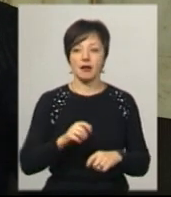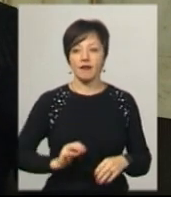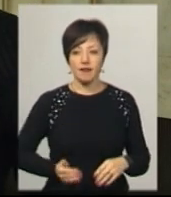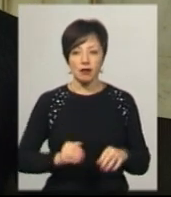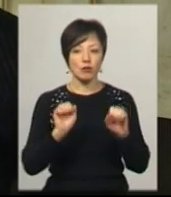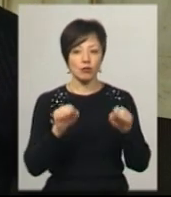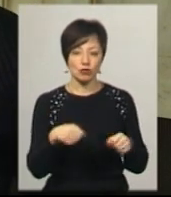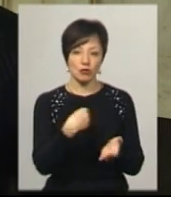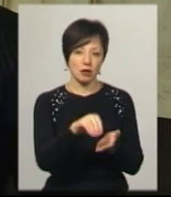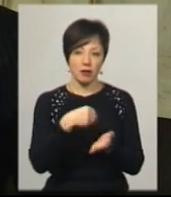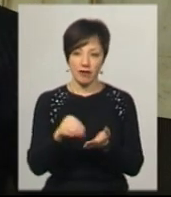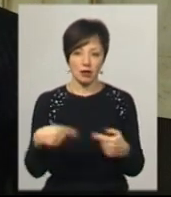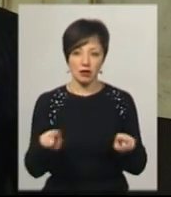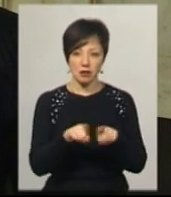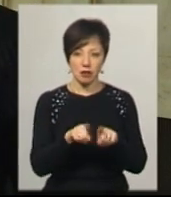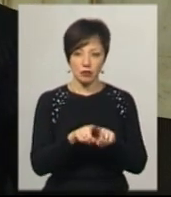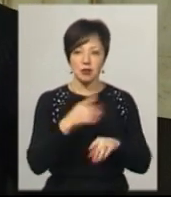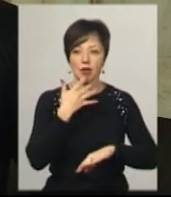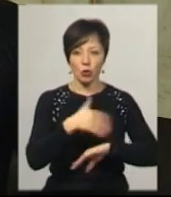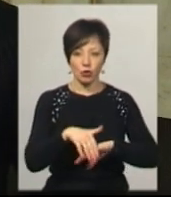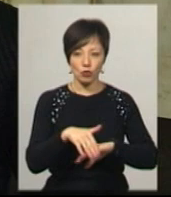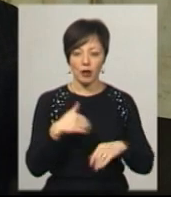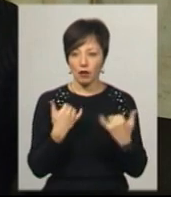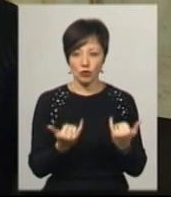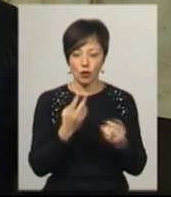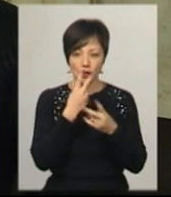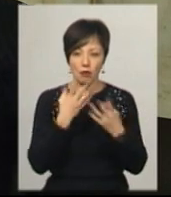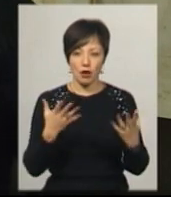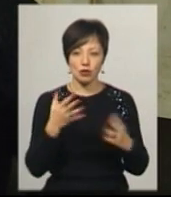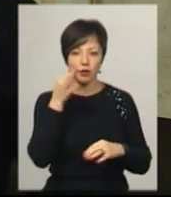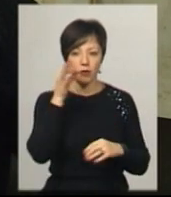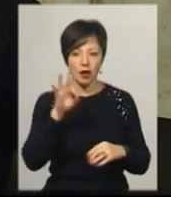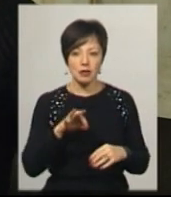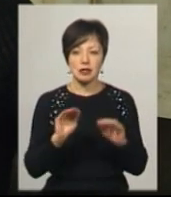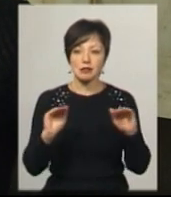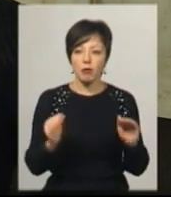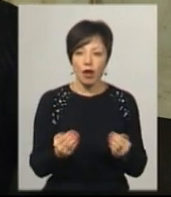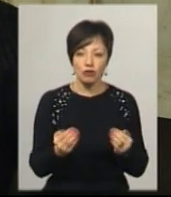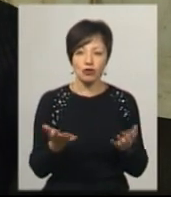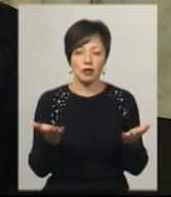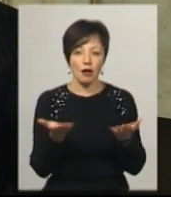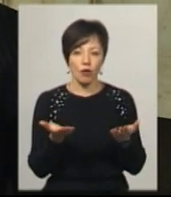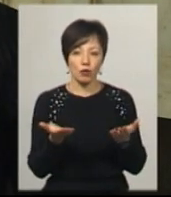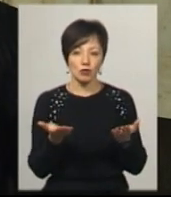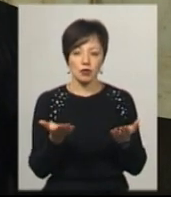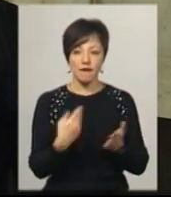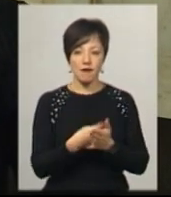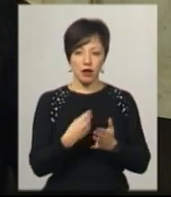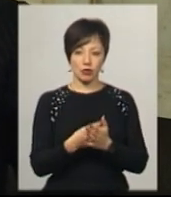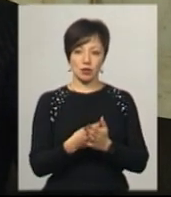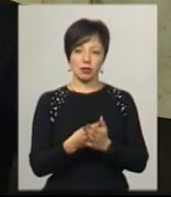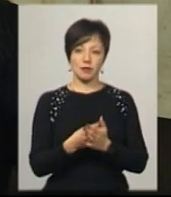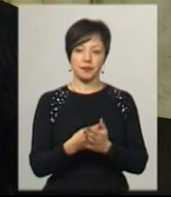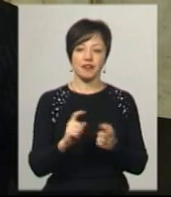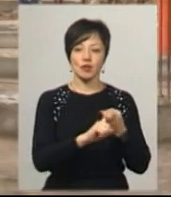підрядники можуть придбавати і так само і за кордоном. Ну, я на сьогодні не бачила практики зменшення якоїсь вартості саме